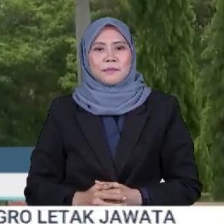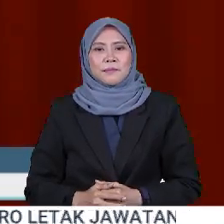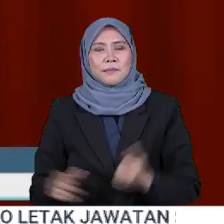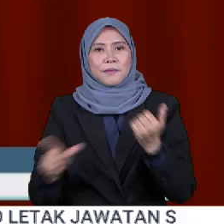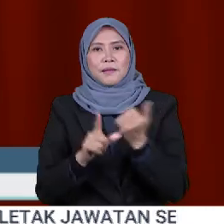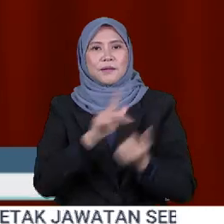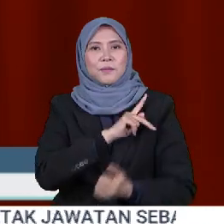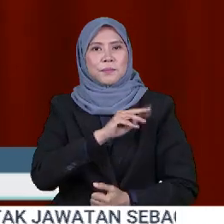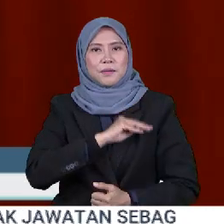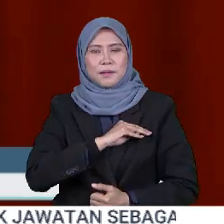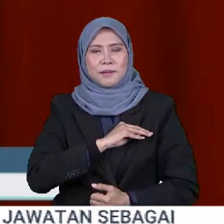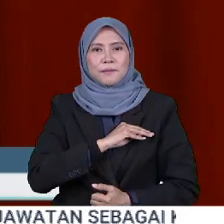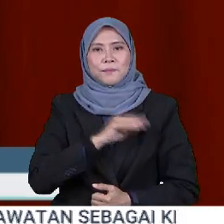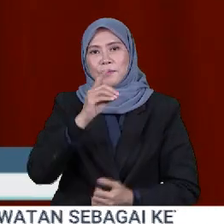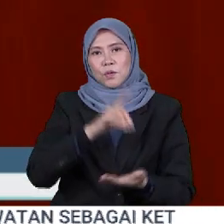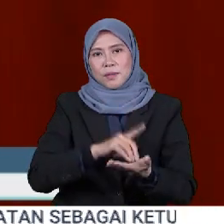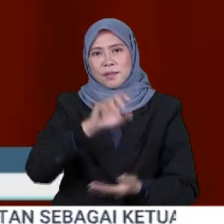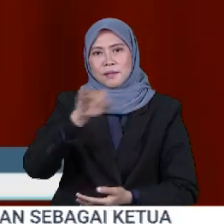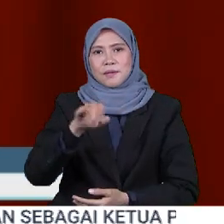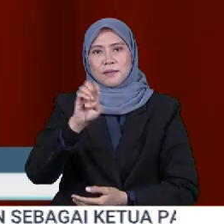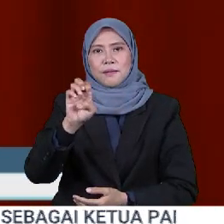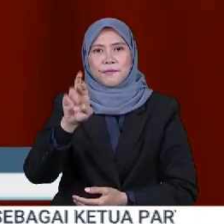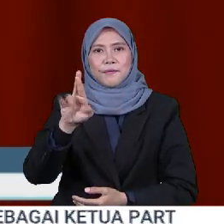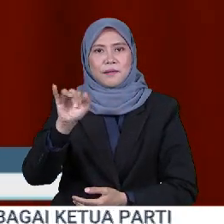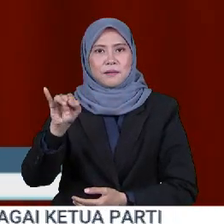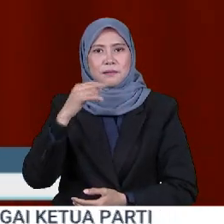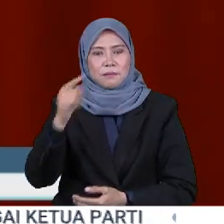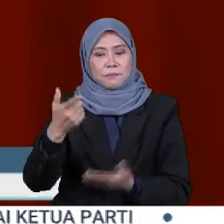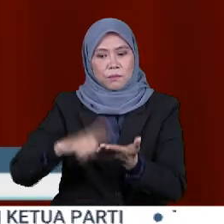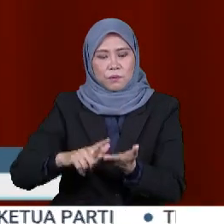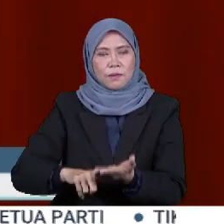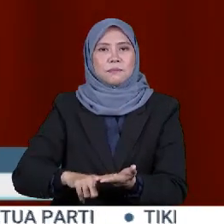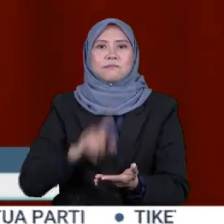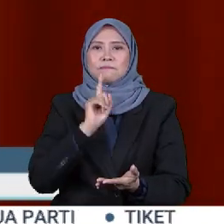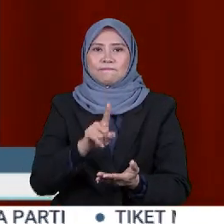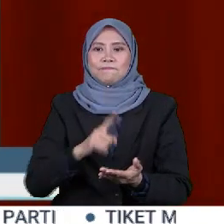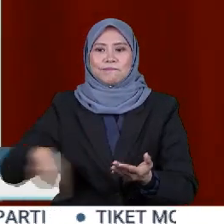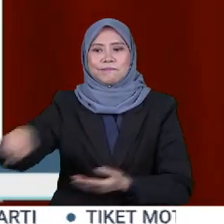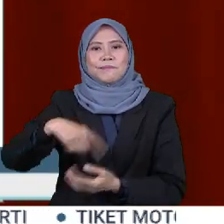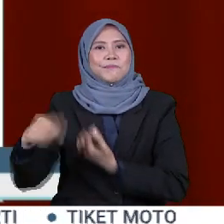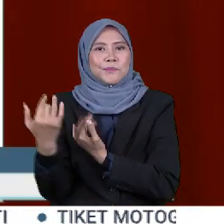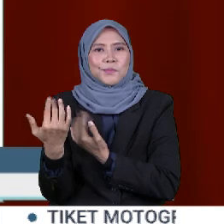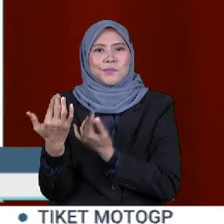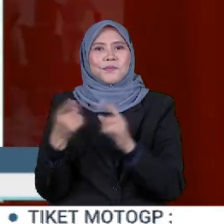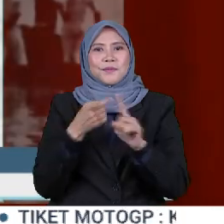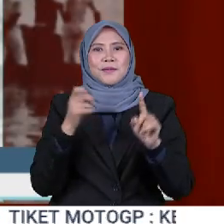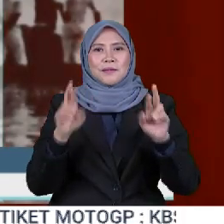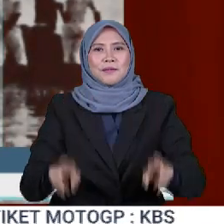Timbalan Ketua Menteri Datuk Seri Panglima Dr. Jeffrey Kitingan berkata pendedahan laporan itu sekian lama dinantikan rakyat Sabah.